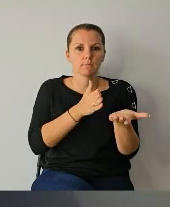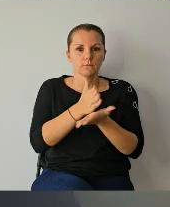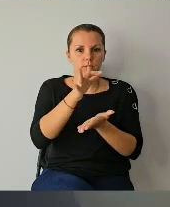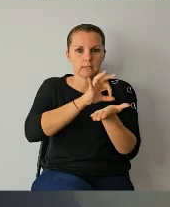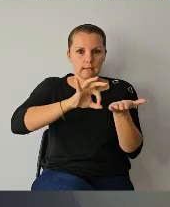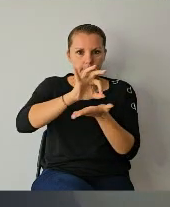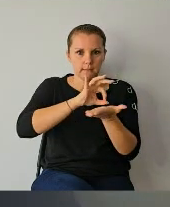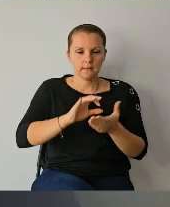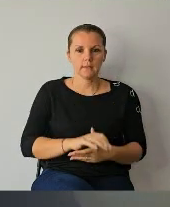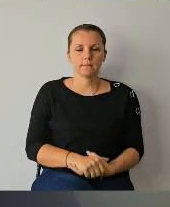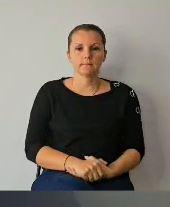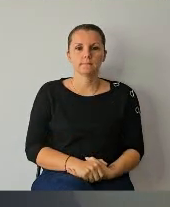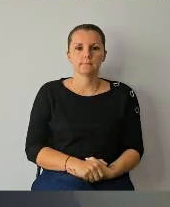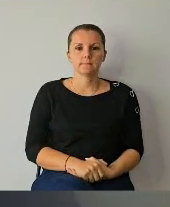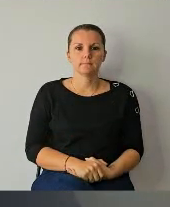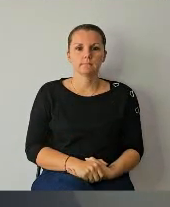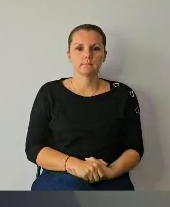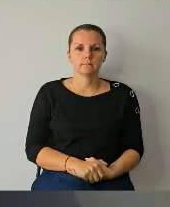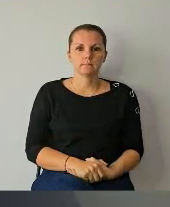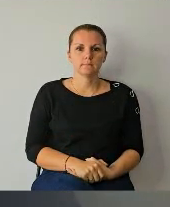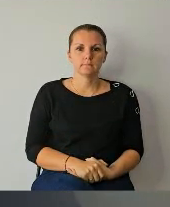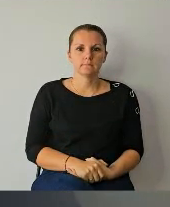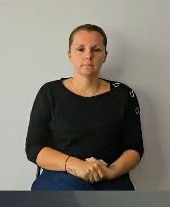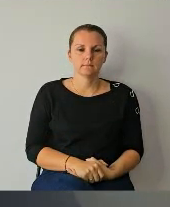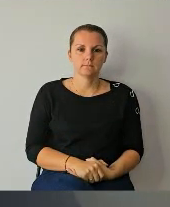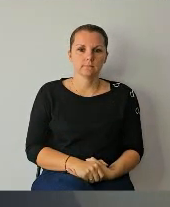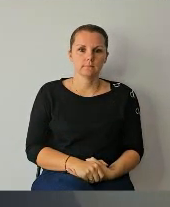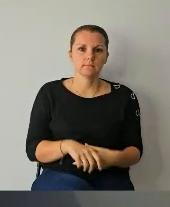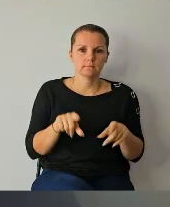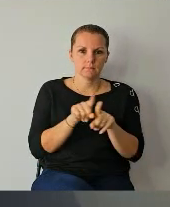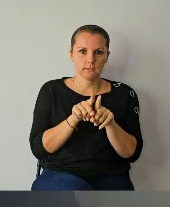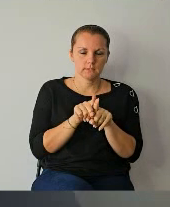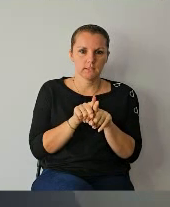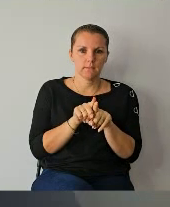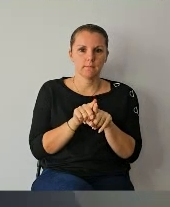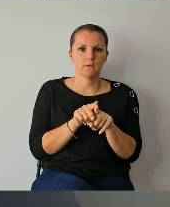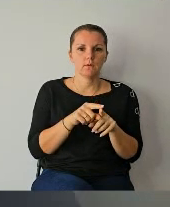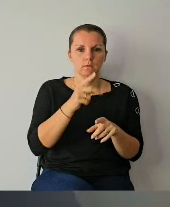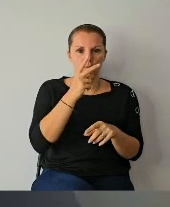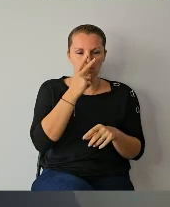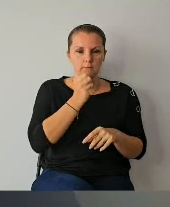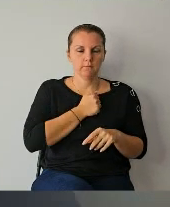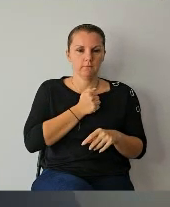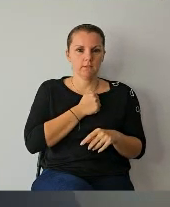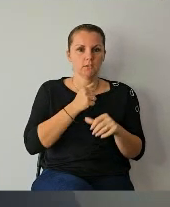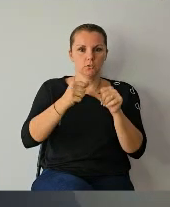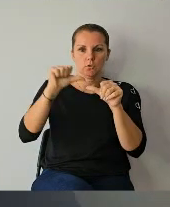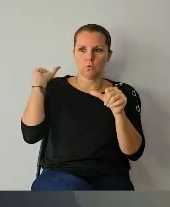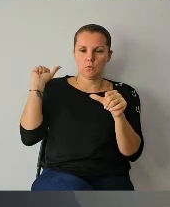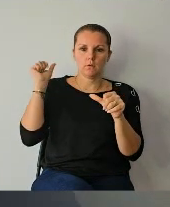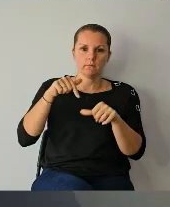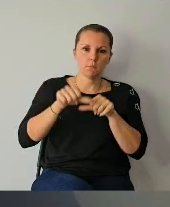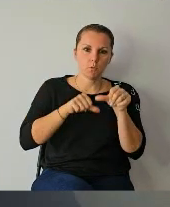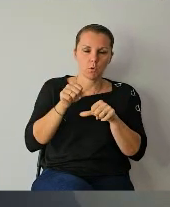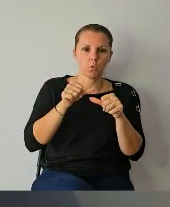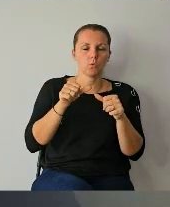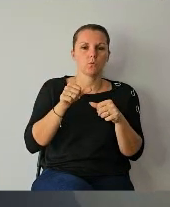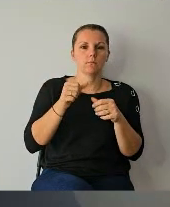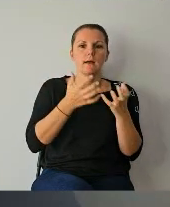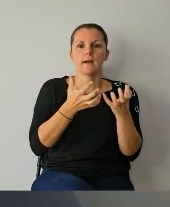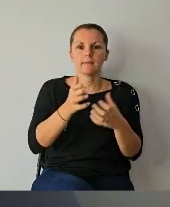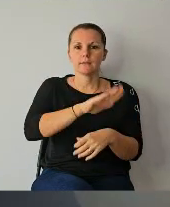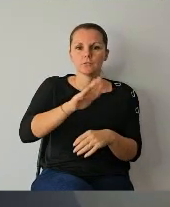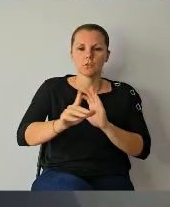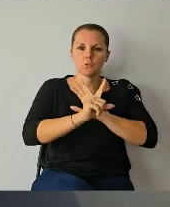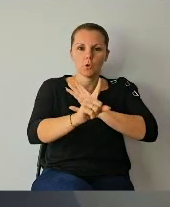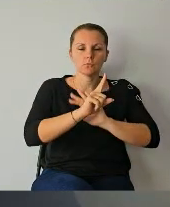Boguchwała. Znaczna, tak samo wzrost w porównaniu do poprzedniego roku, wzrosła liczba chętnych dzieci uczęszczających